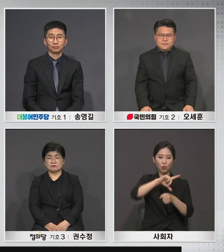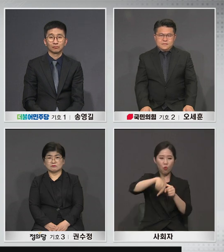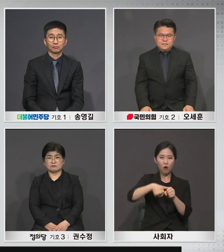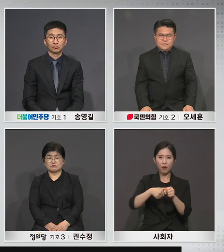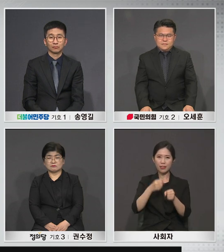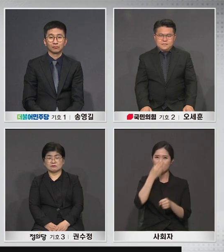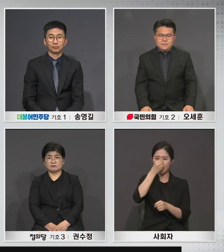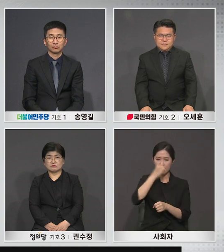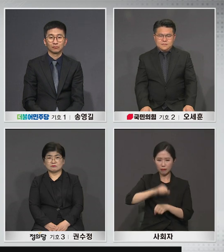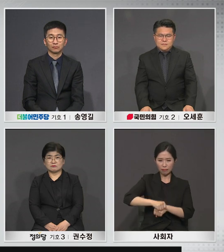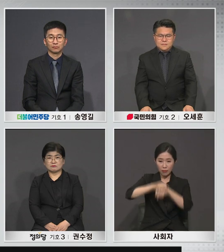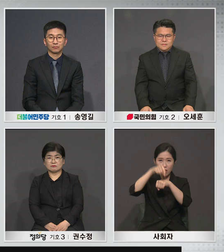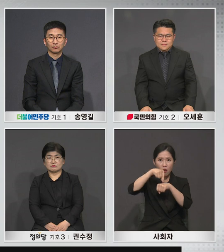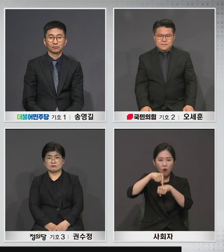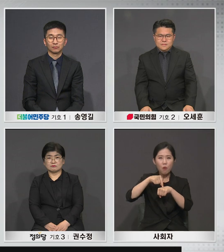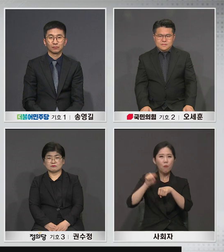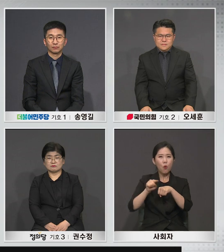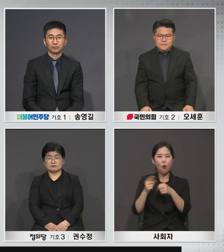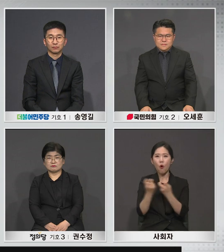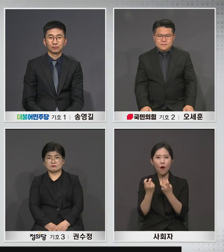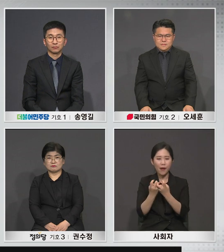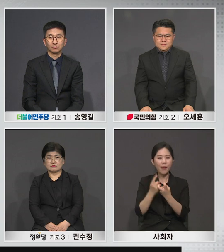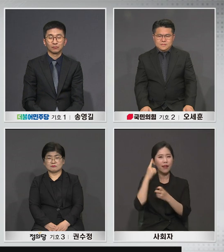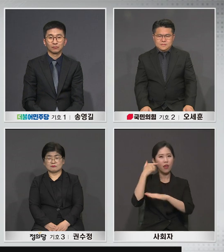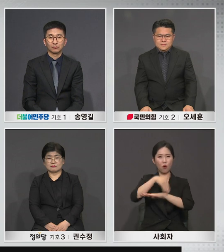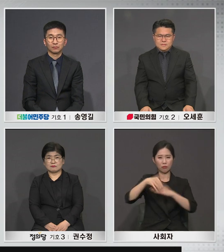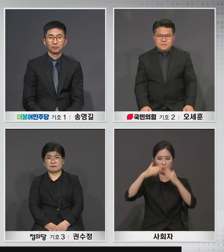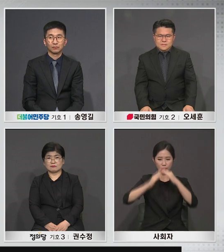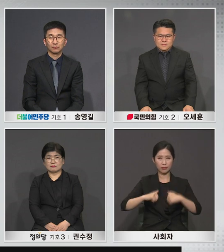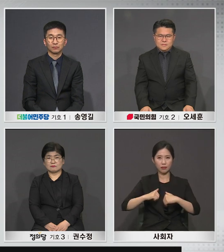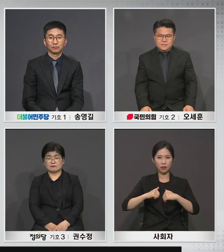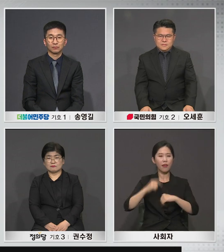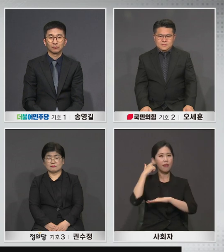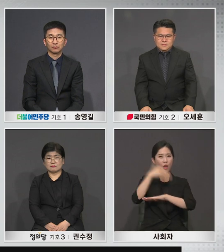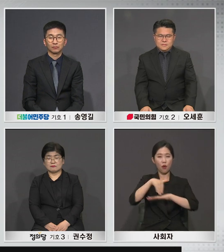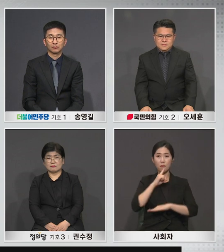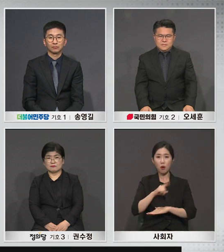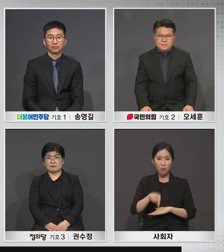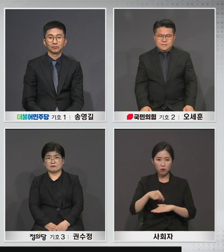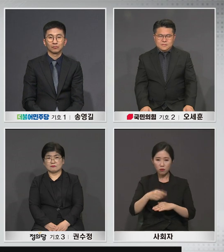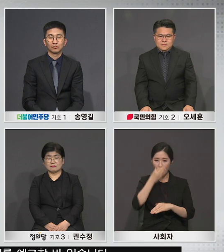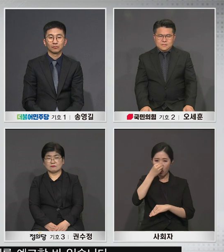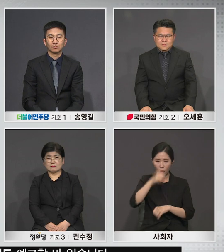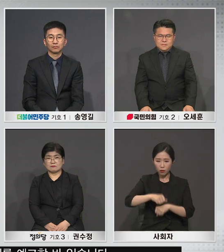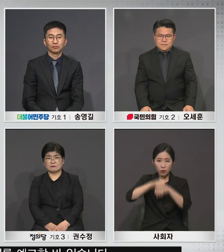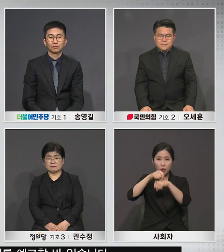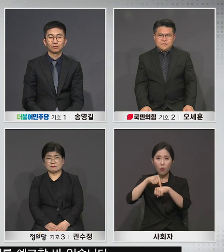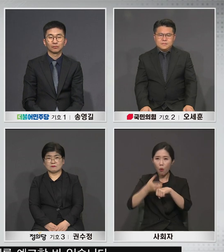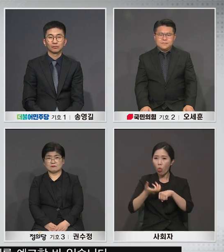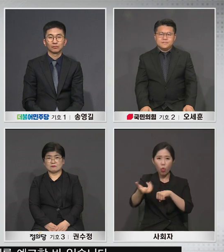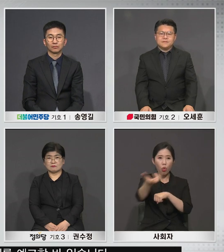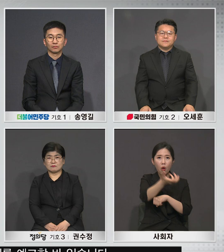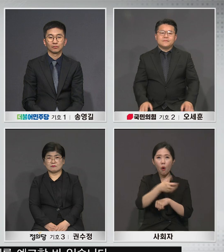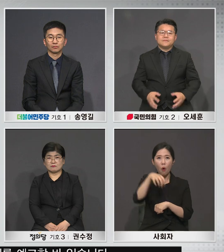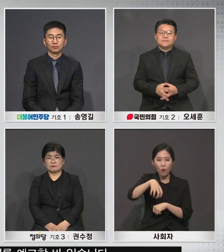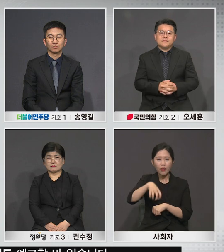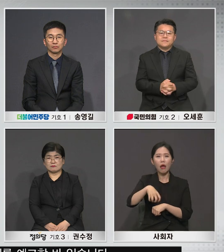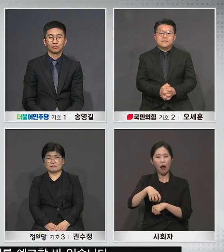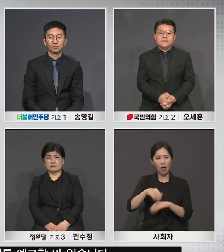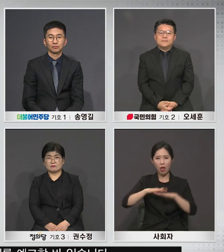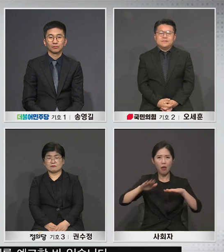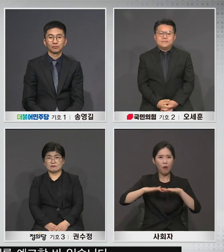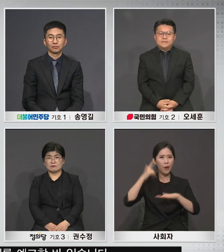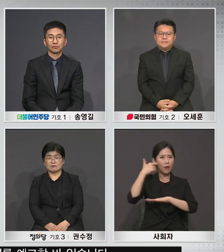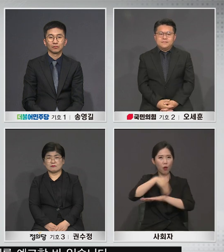되면 서울시에서 배출되는 쓰레기가 갈 곳을 잃게 되는데요. 이에 대한 대책 마련이 시급한 것은 아주 분명해 보입니다. 이와 관련하여